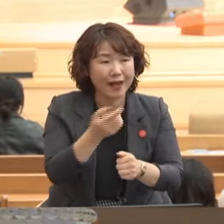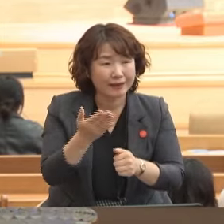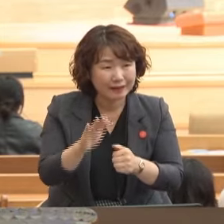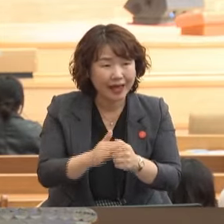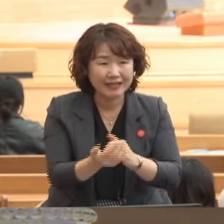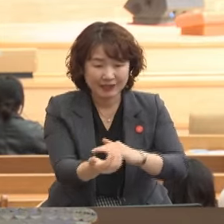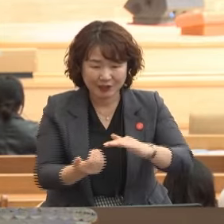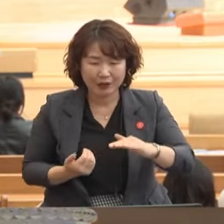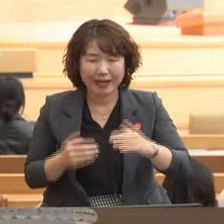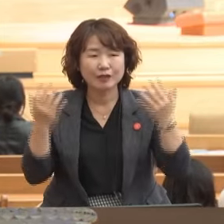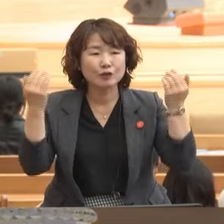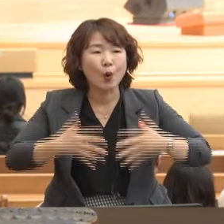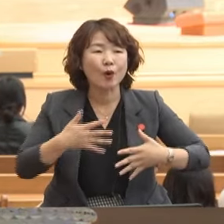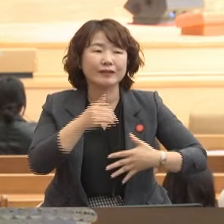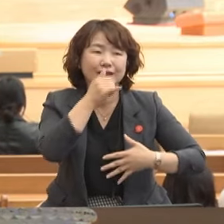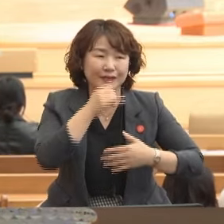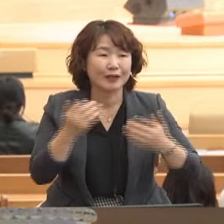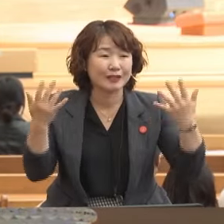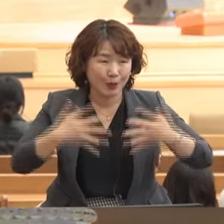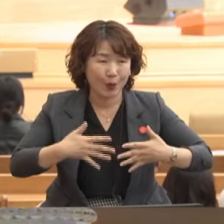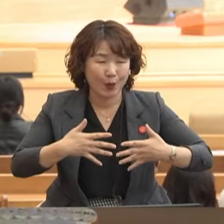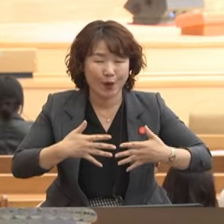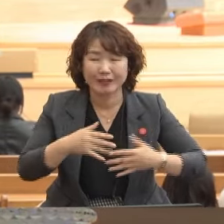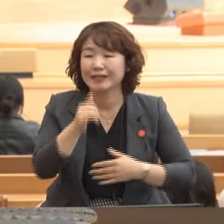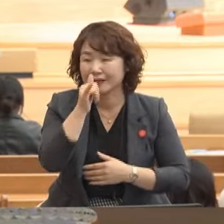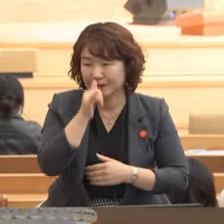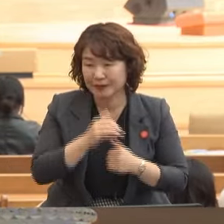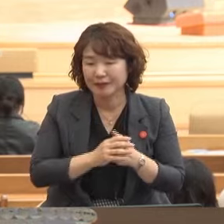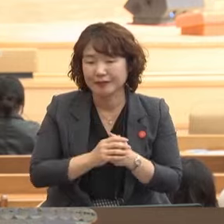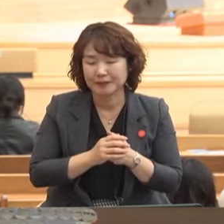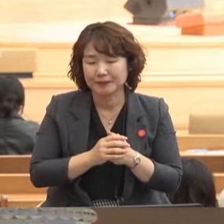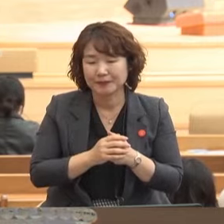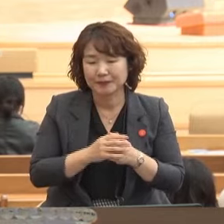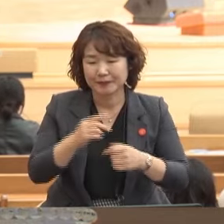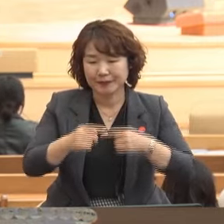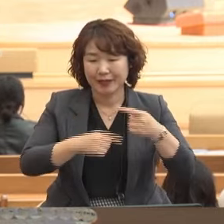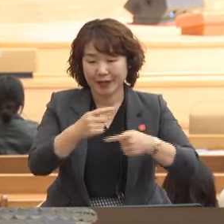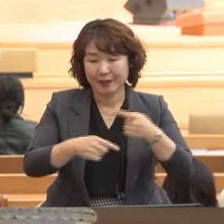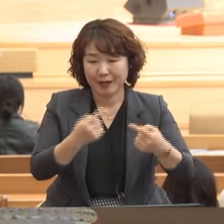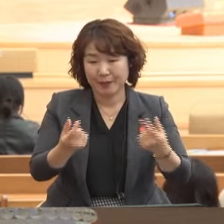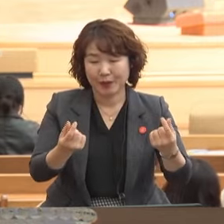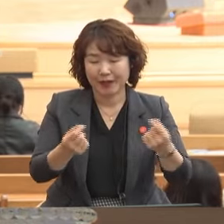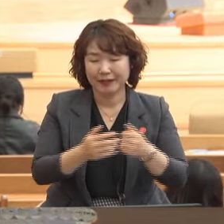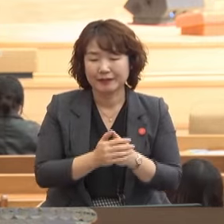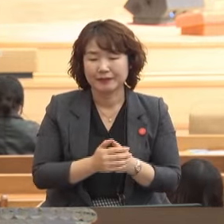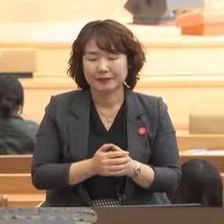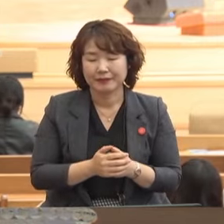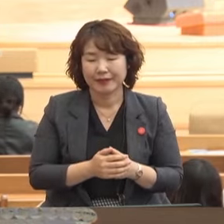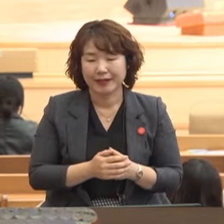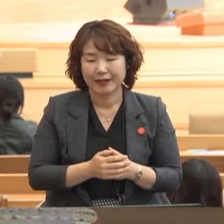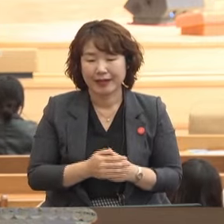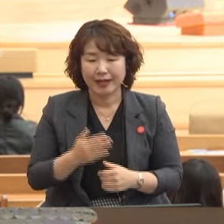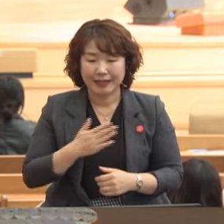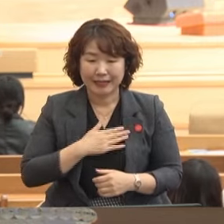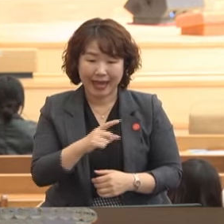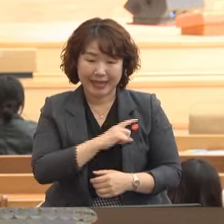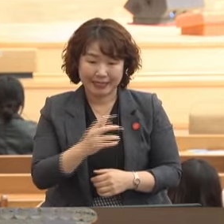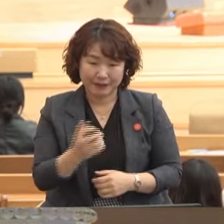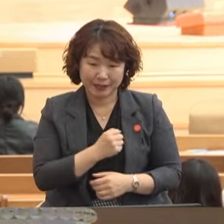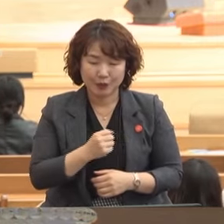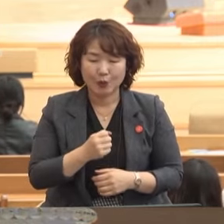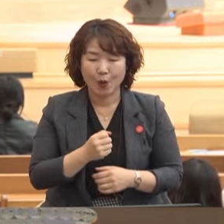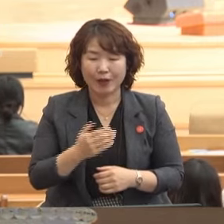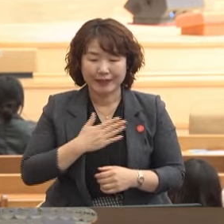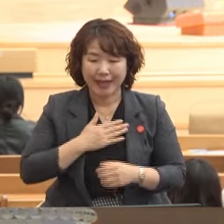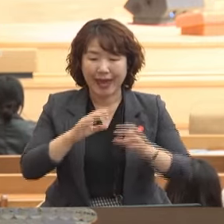조건절이 있어요. 영어로 말하면 if, 조건절이 있어. 읽어볼까요? 전제를 볼까요? 자, 내 이름으로 시작. 내